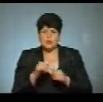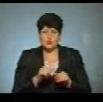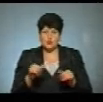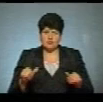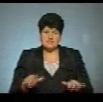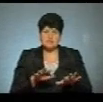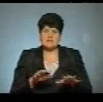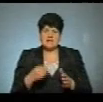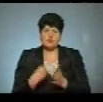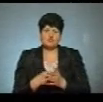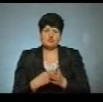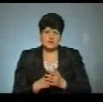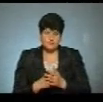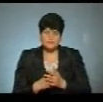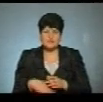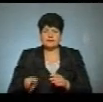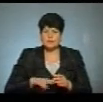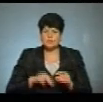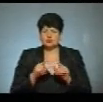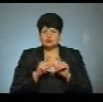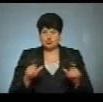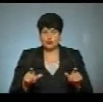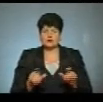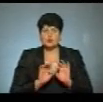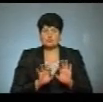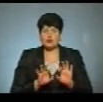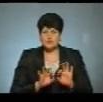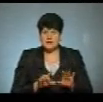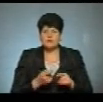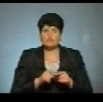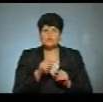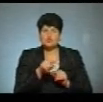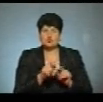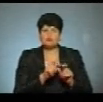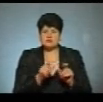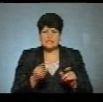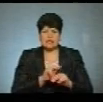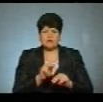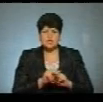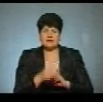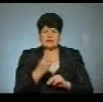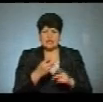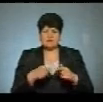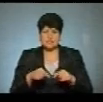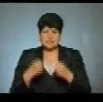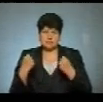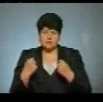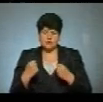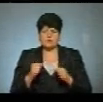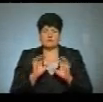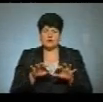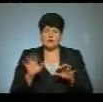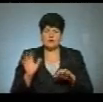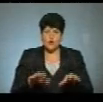та місцевого бюджету. Директор школи Володимир Вітер розповідає, в цьому закладі навчають 3 видів спорту – волейболу, гандболу